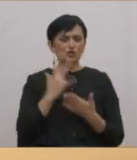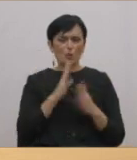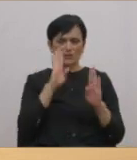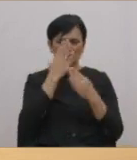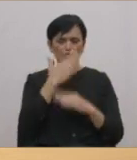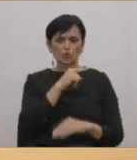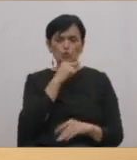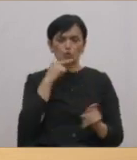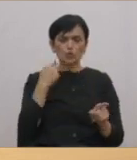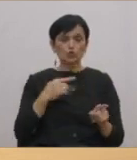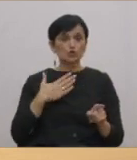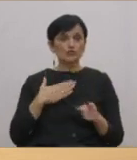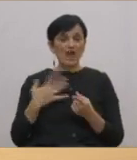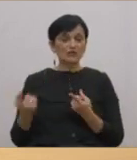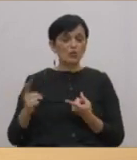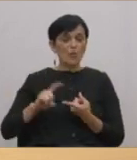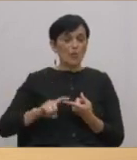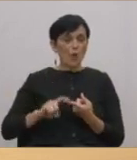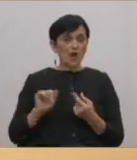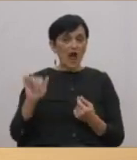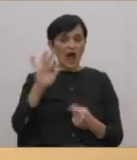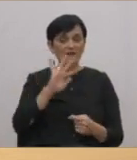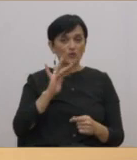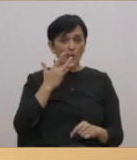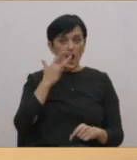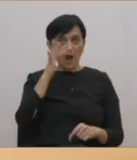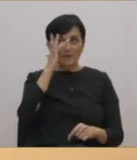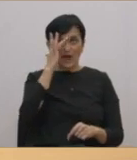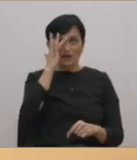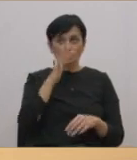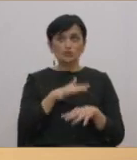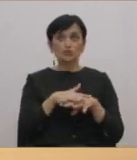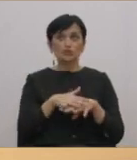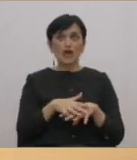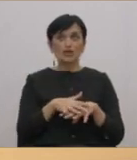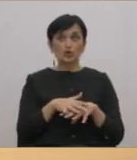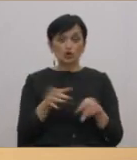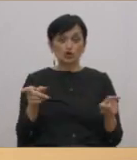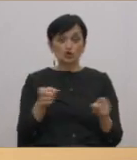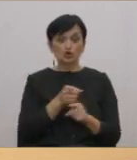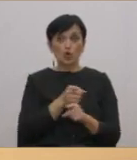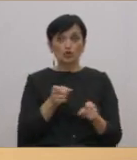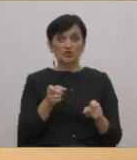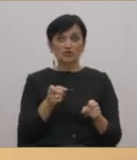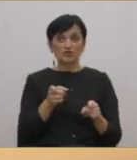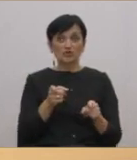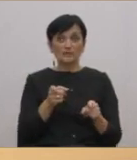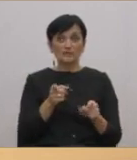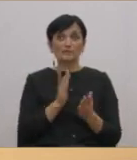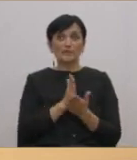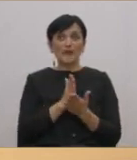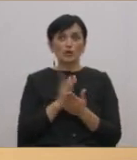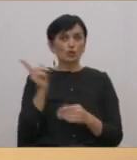ჩვენს მოკავშირეებს ევროპასა და ამერიკის შეერთებულ შტატებს შორის,